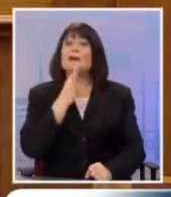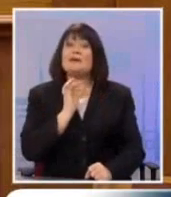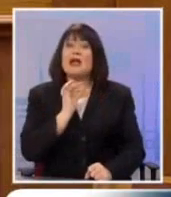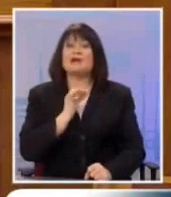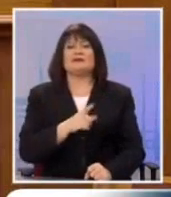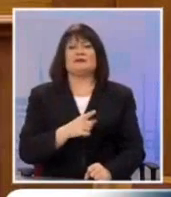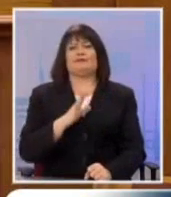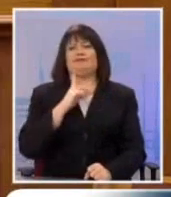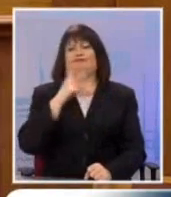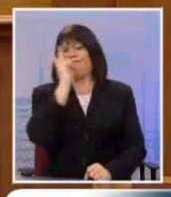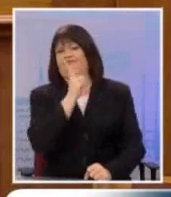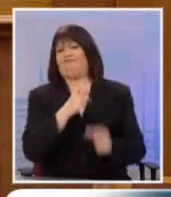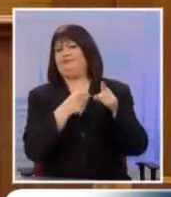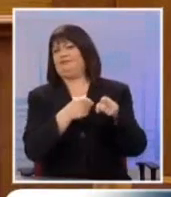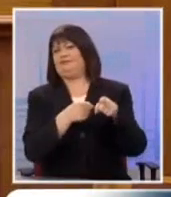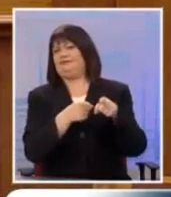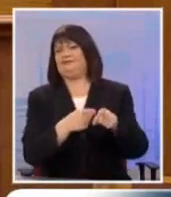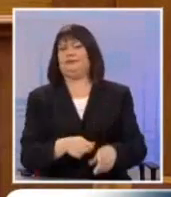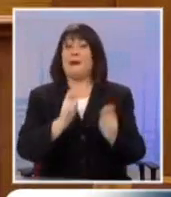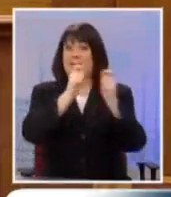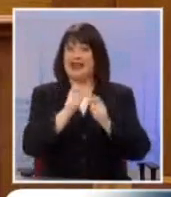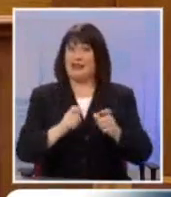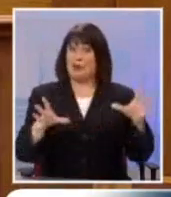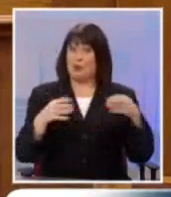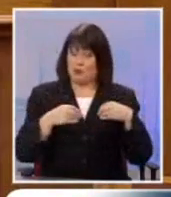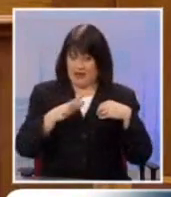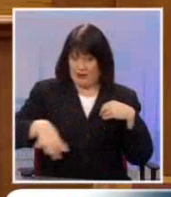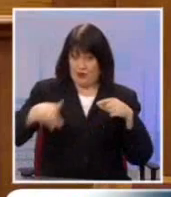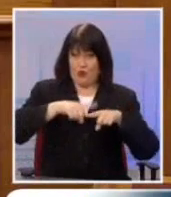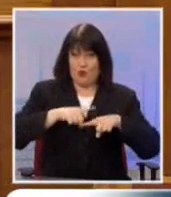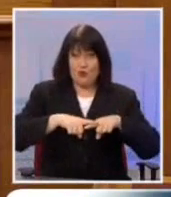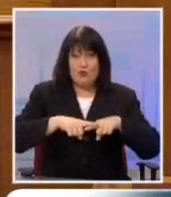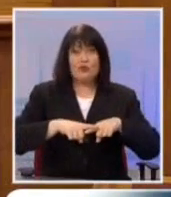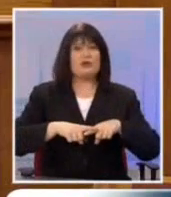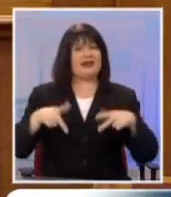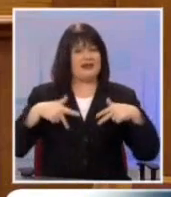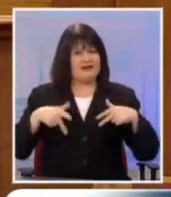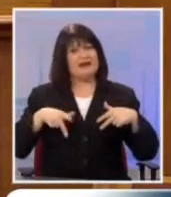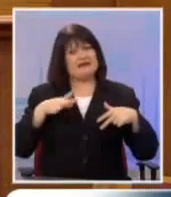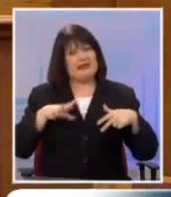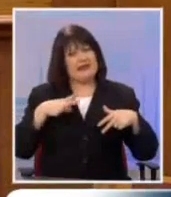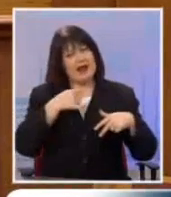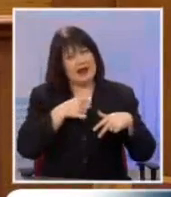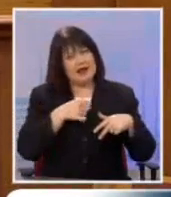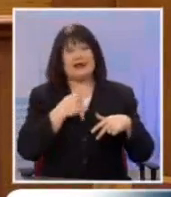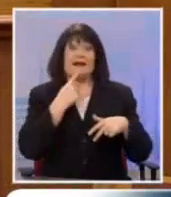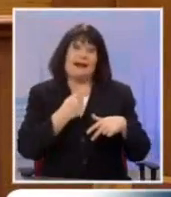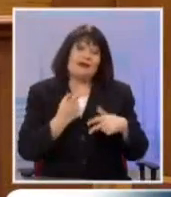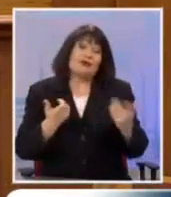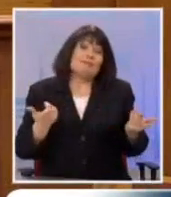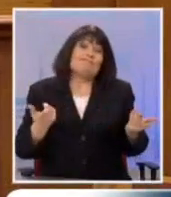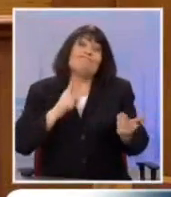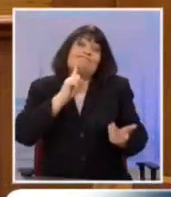box για να γίνουν πιο αποδεκτές οι μεταρρυθμίσεις που ούτως ή άλλως θέλουν οι κυβερνήσεις, αλλά προτιμούν να ισχυριστούν